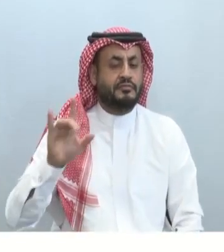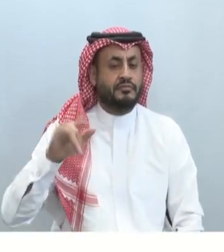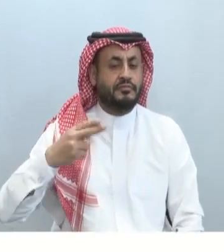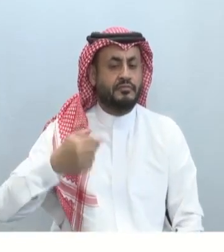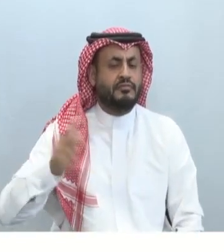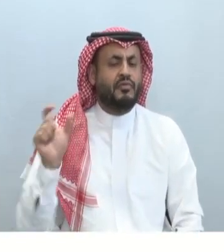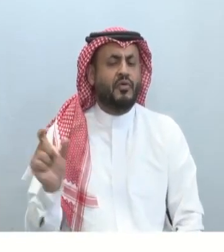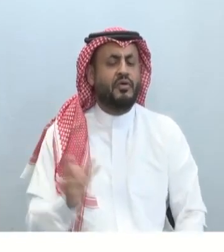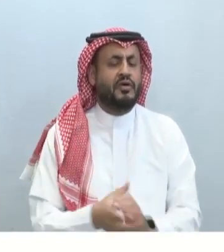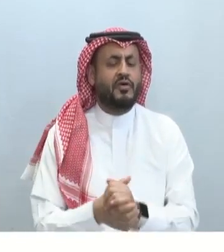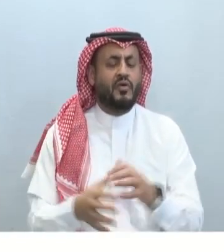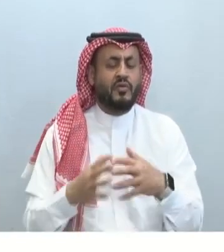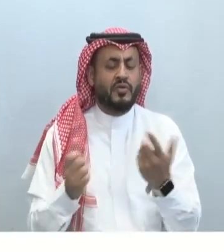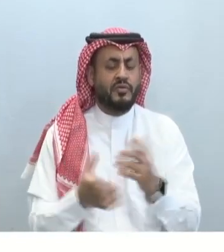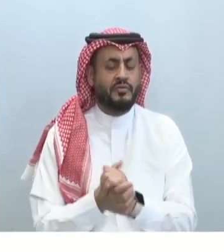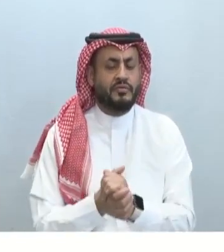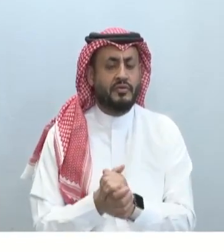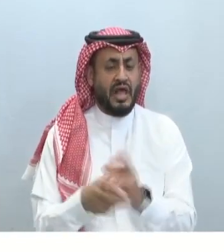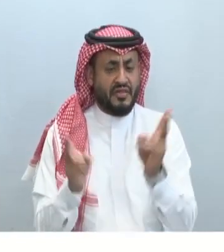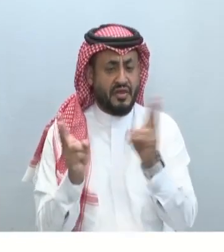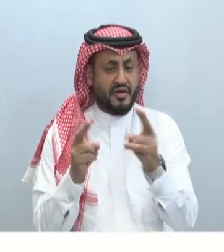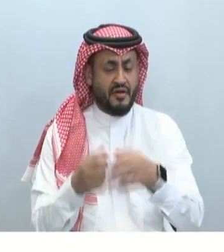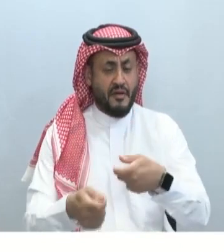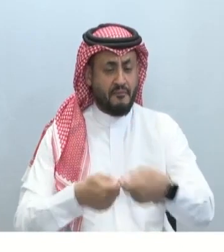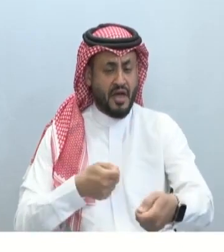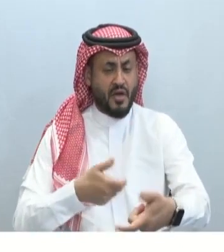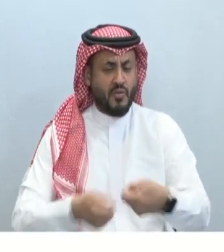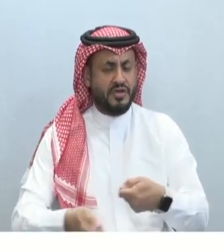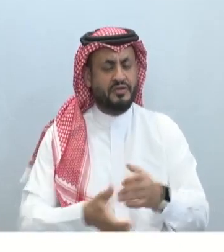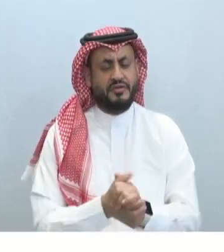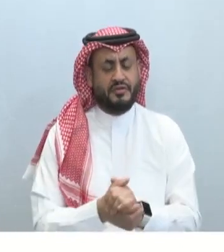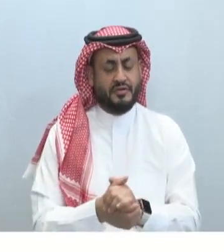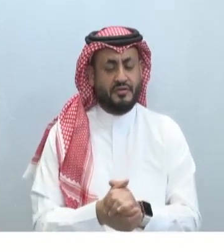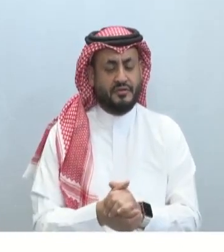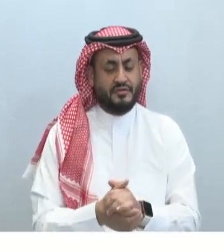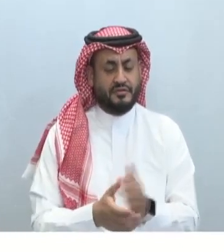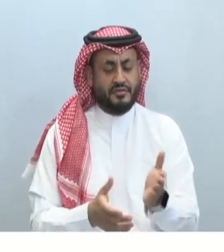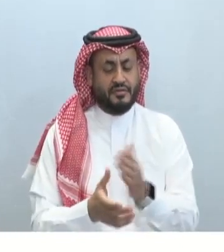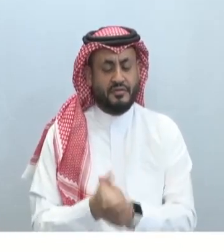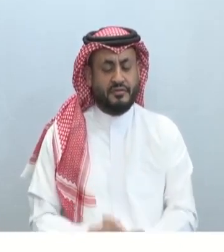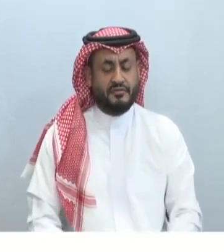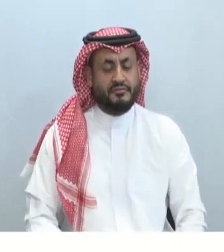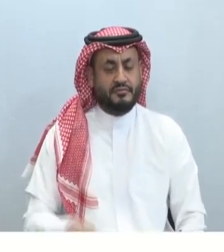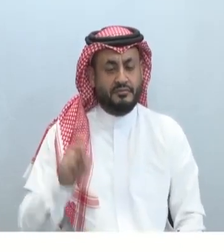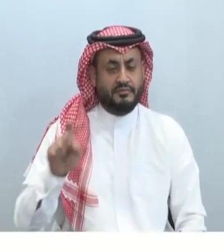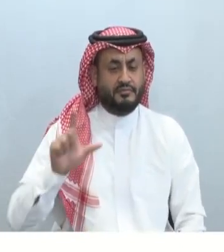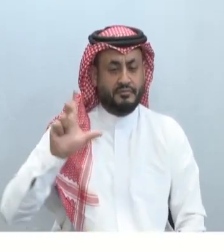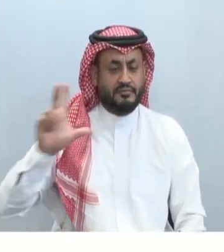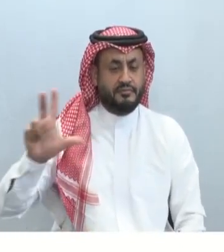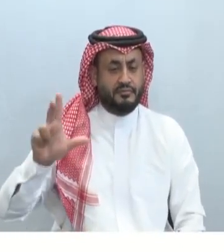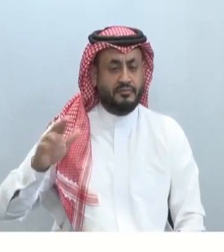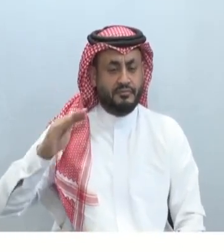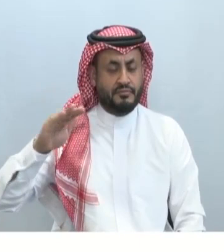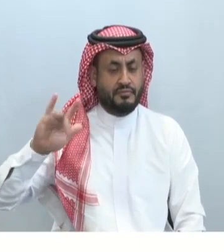عليها البيعان اي البائع والمشتري احسنتم بالخيار يعني